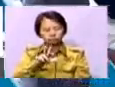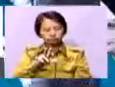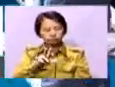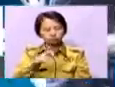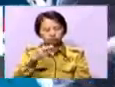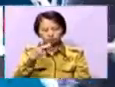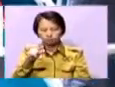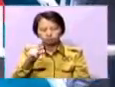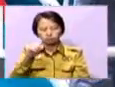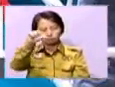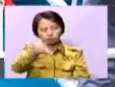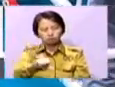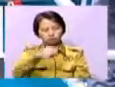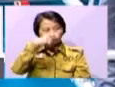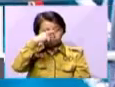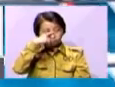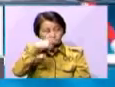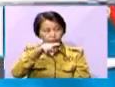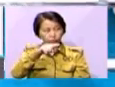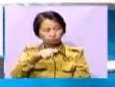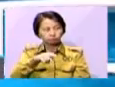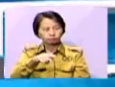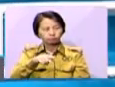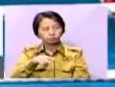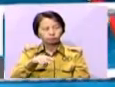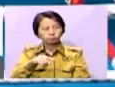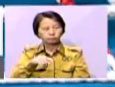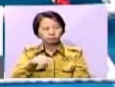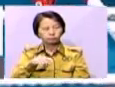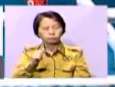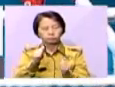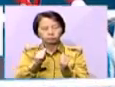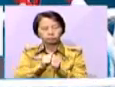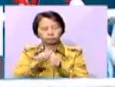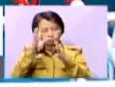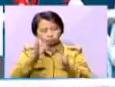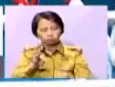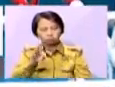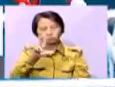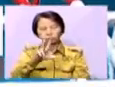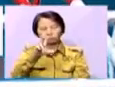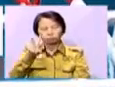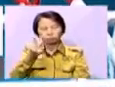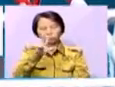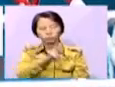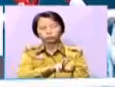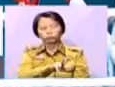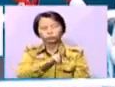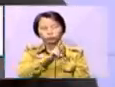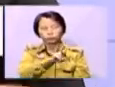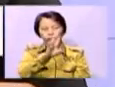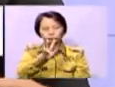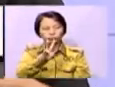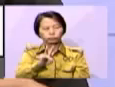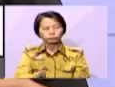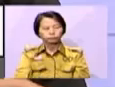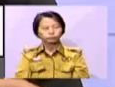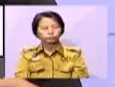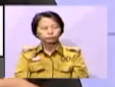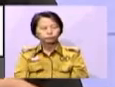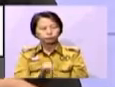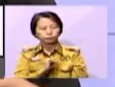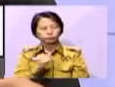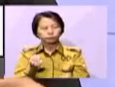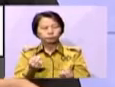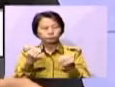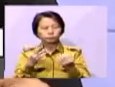apabila menewaskan wakil Thailand Surat China Team di pentas akhir dengan keputusan 30-27. kasih banyak-banyak